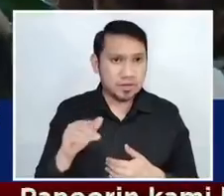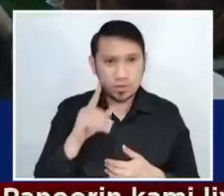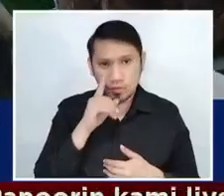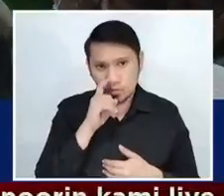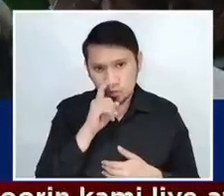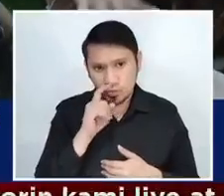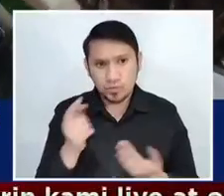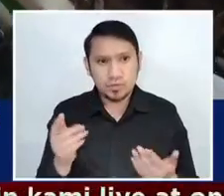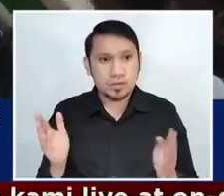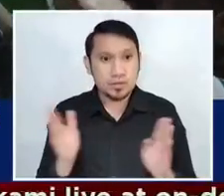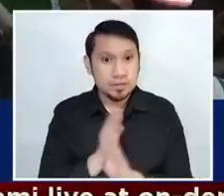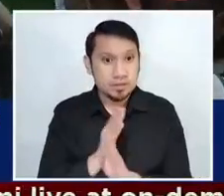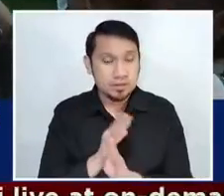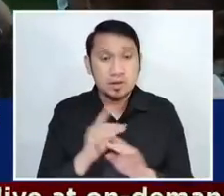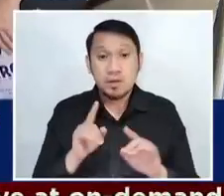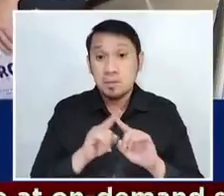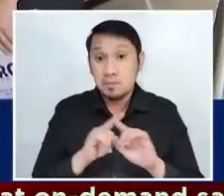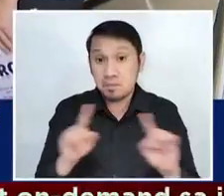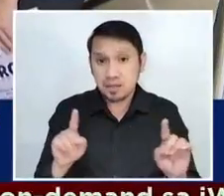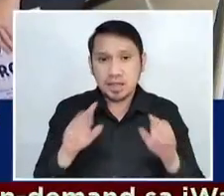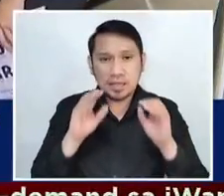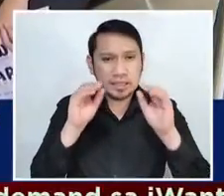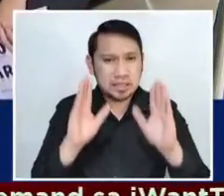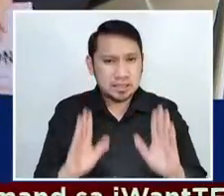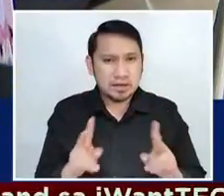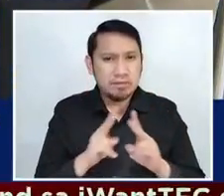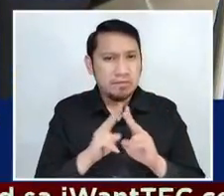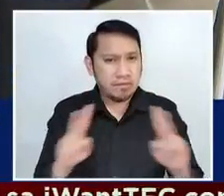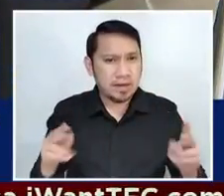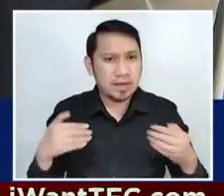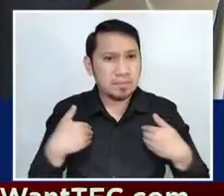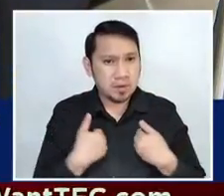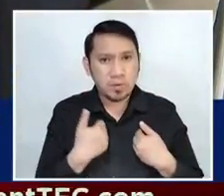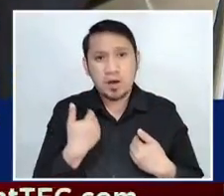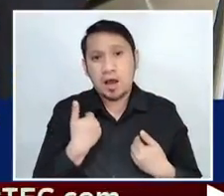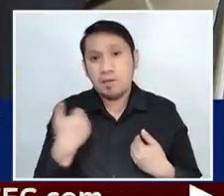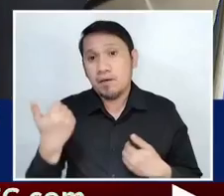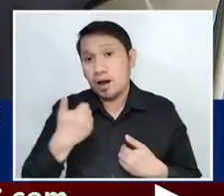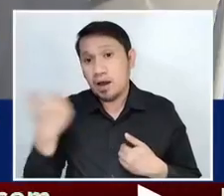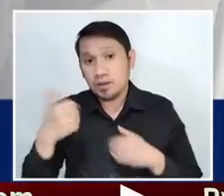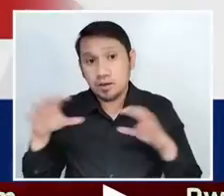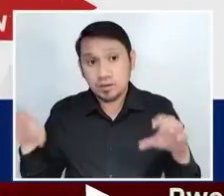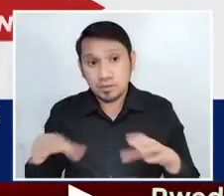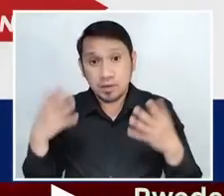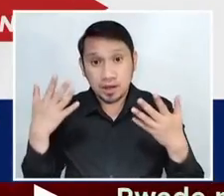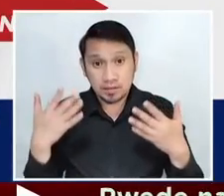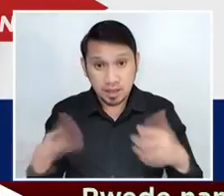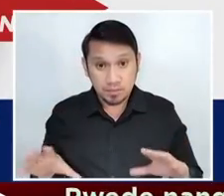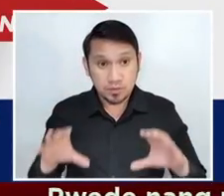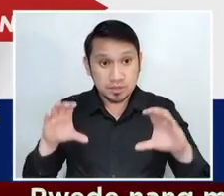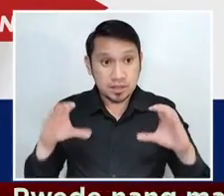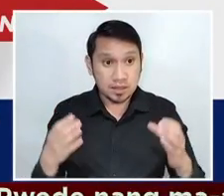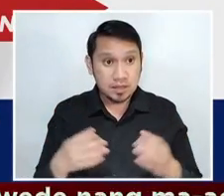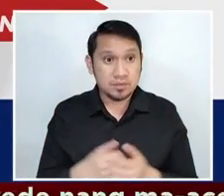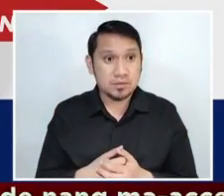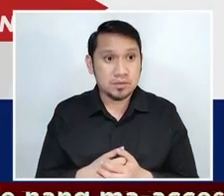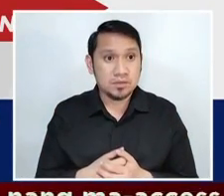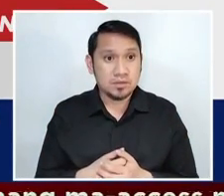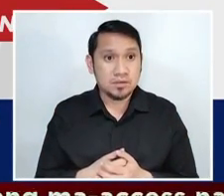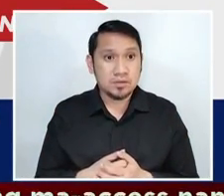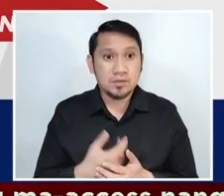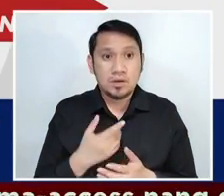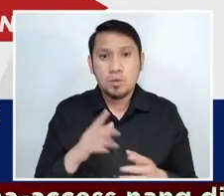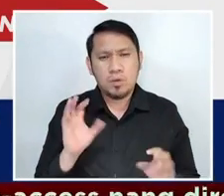Ang kaso, pagod umano ang mga guro dahil may ilan pang aktibidad matapos ang klase. Una pong reklamo yan, basta para sa mga